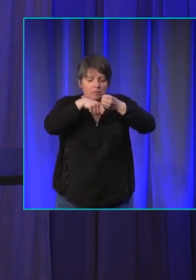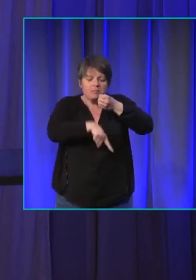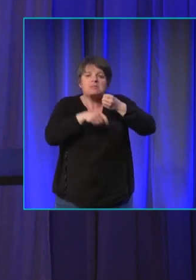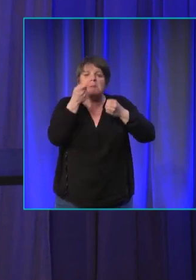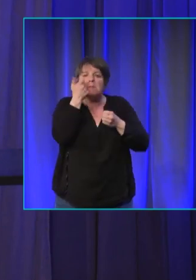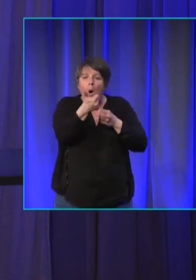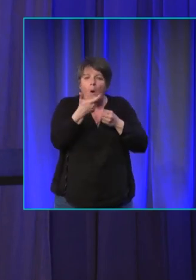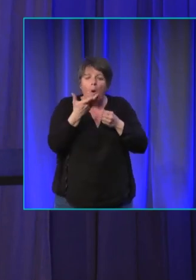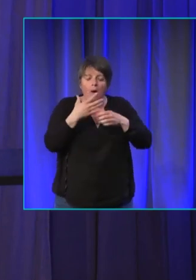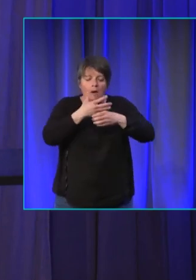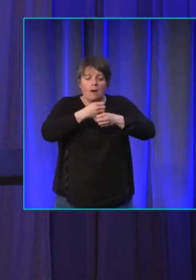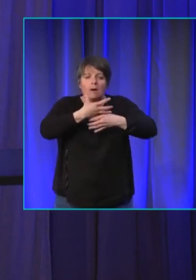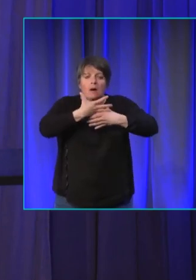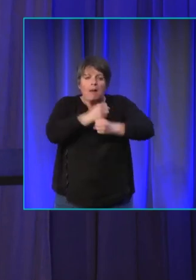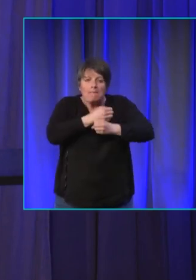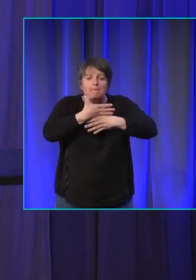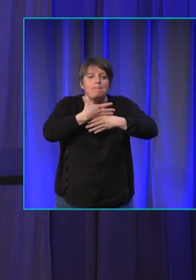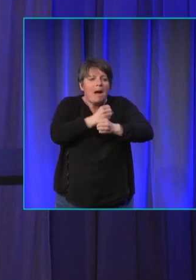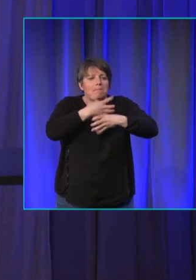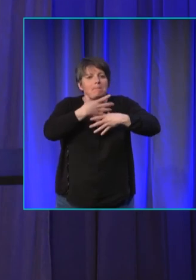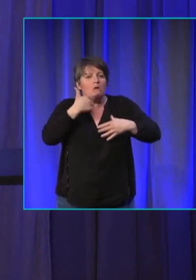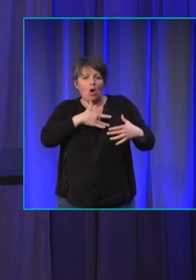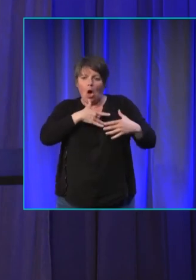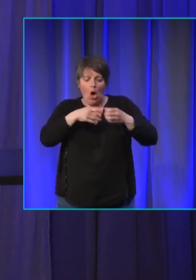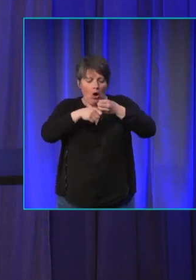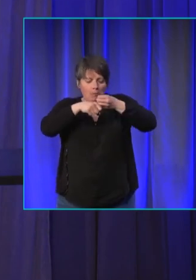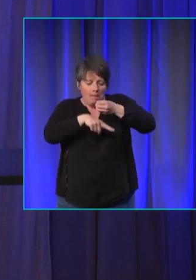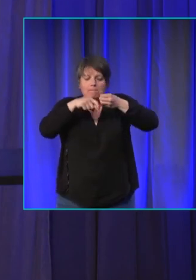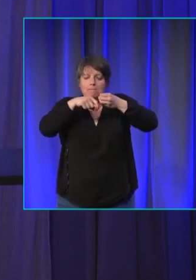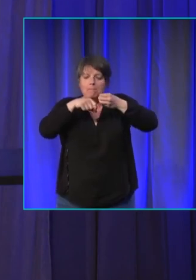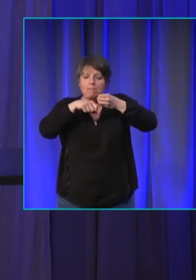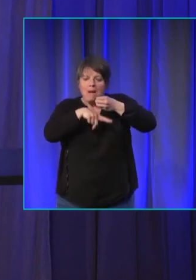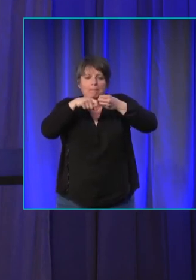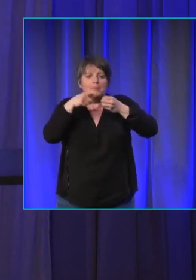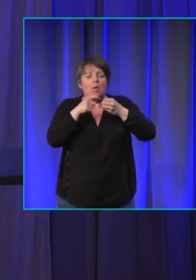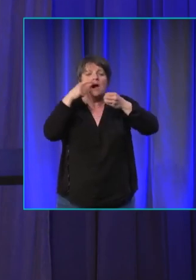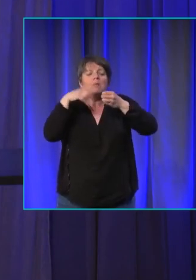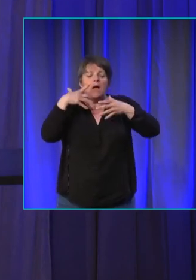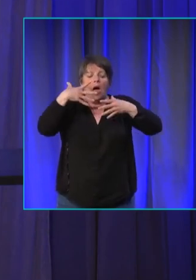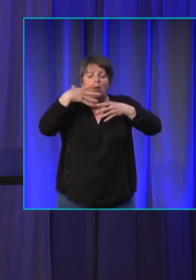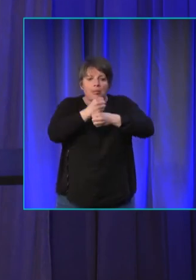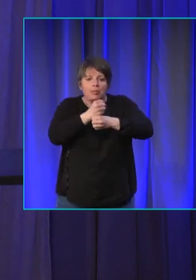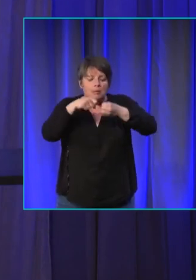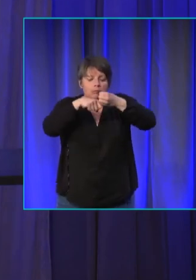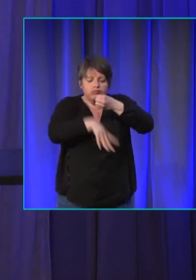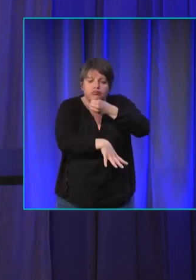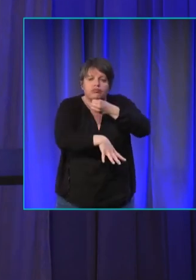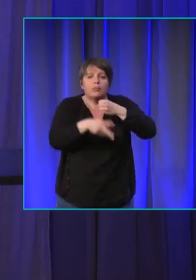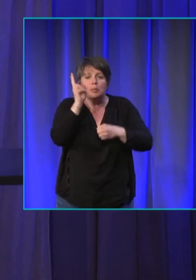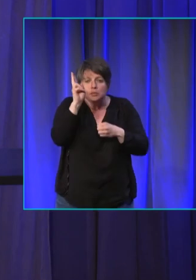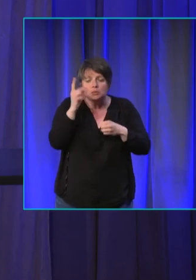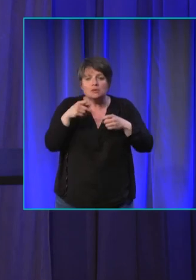ça crée aussi peut-être des résistances d'écoulement du sang dans les vaisseaux. Donc peut-être que la vascularisation, en quelque sorte, elle peut être